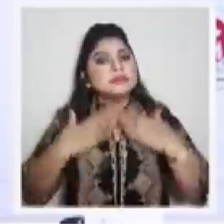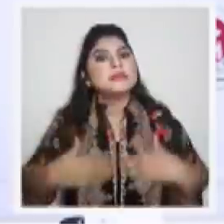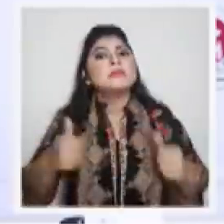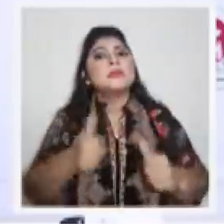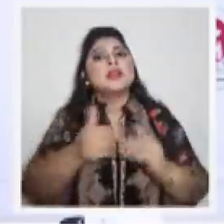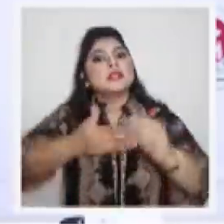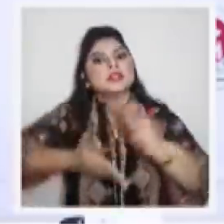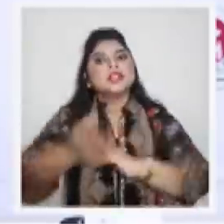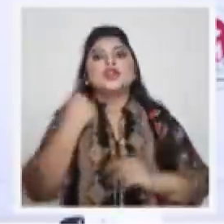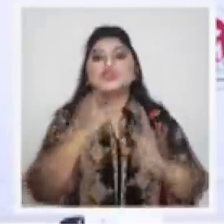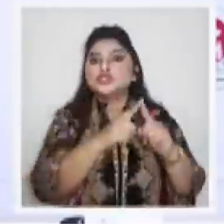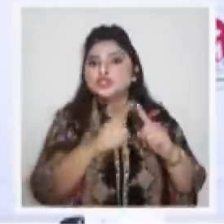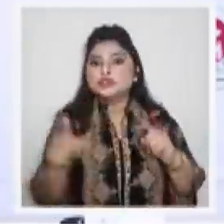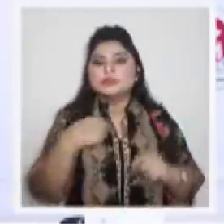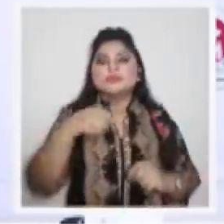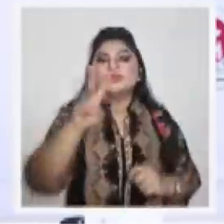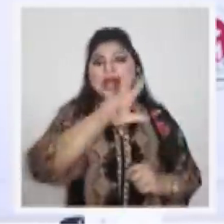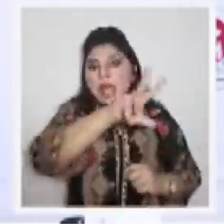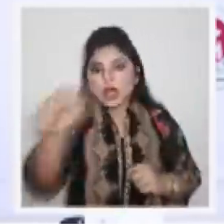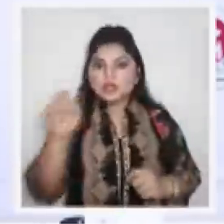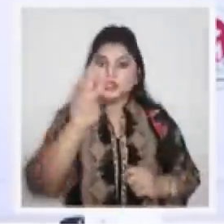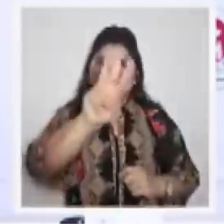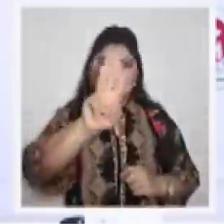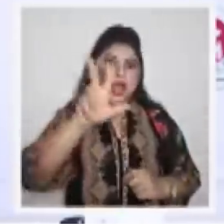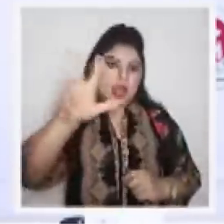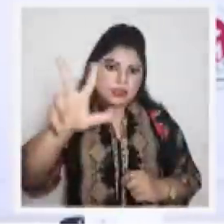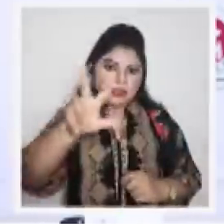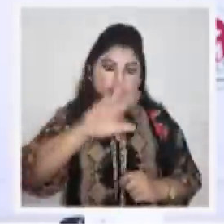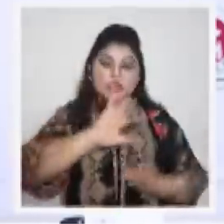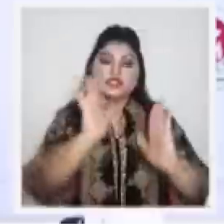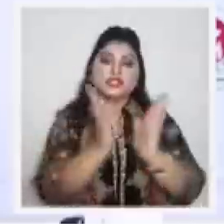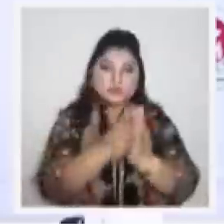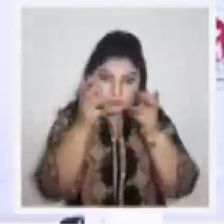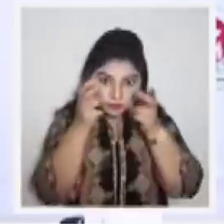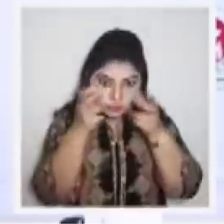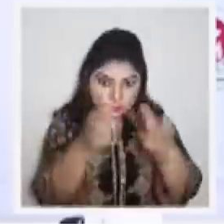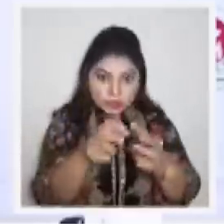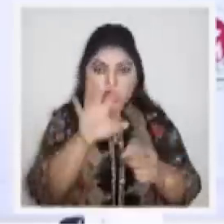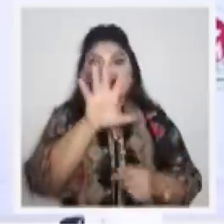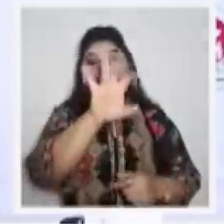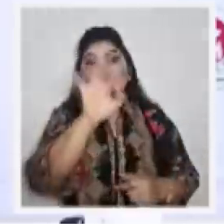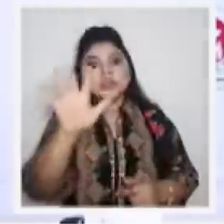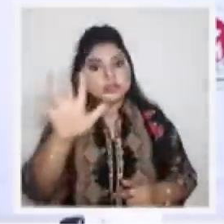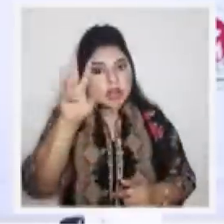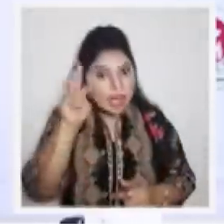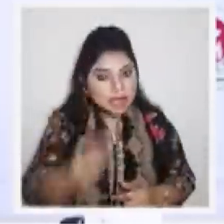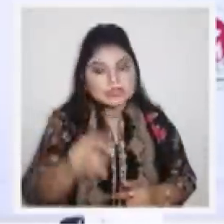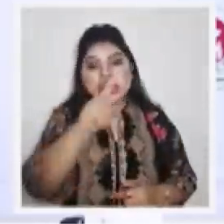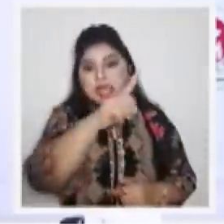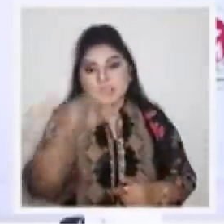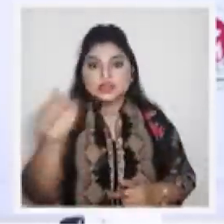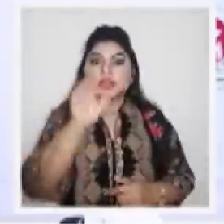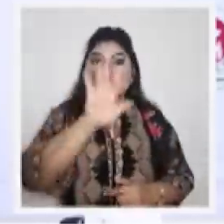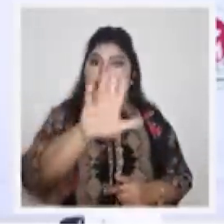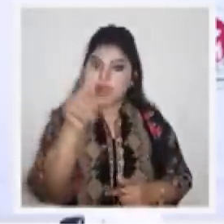24 ঘন্টা আইসোলেশনে যুক্ত হয়েছেন 815 জন এবং আইসোলেশন থেকে ছাড়া পেয়েছেন 24 ঘন্টায় 838 জন।